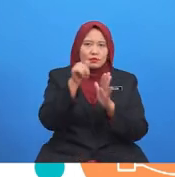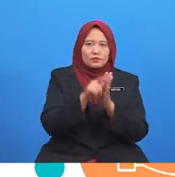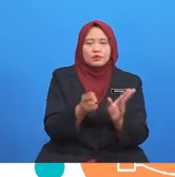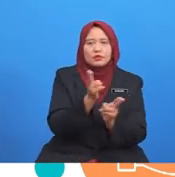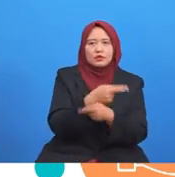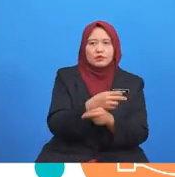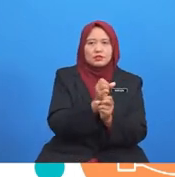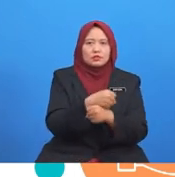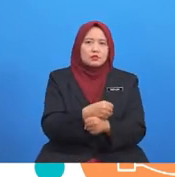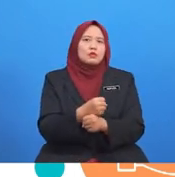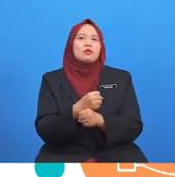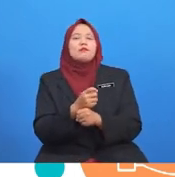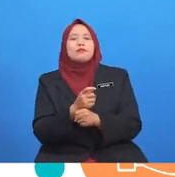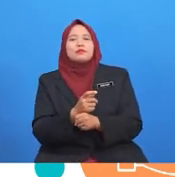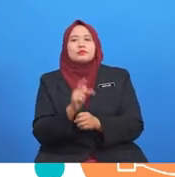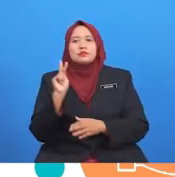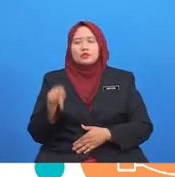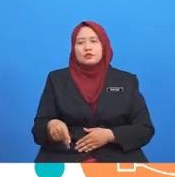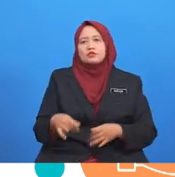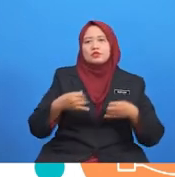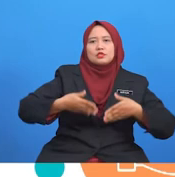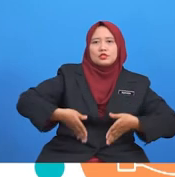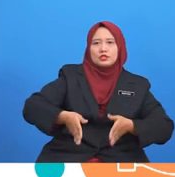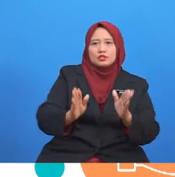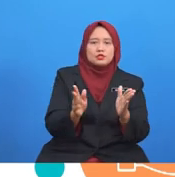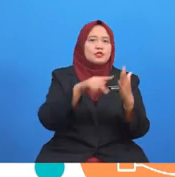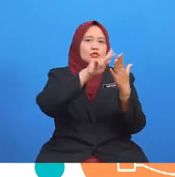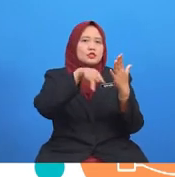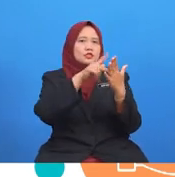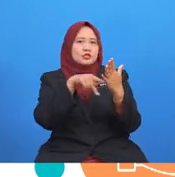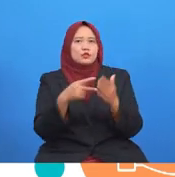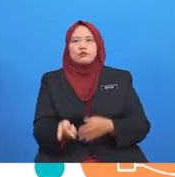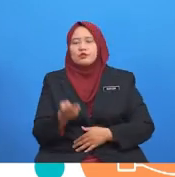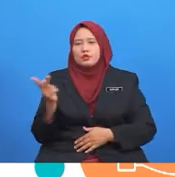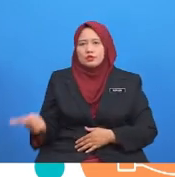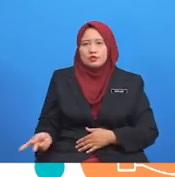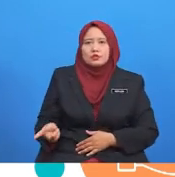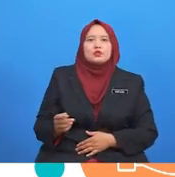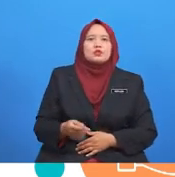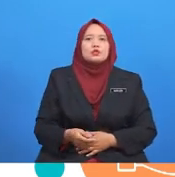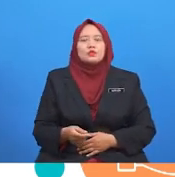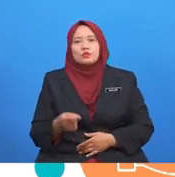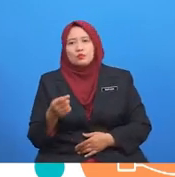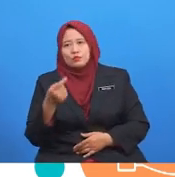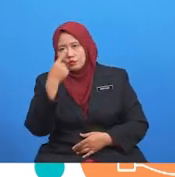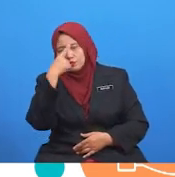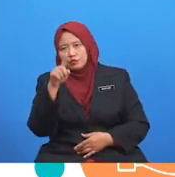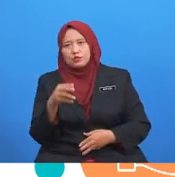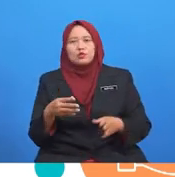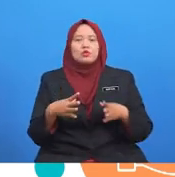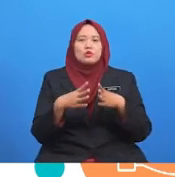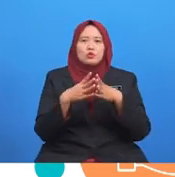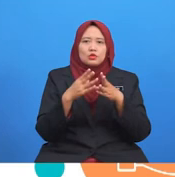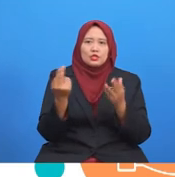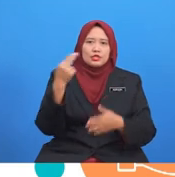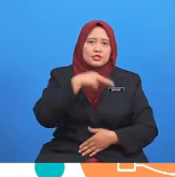perlu menjalankan kajian produk terlebih dahulu bagi menghasilkan suatu